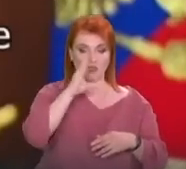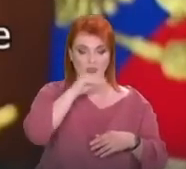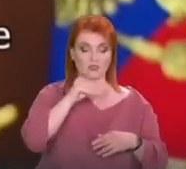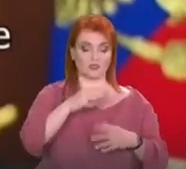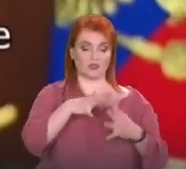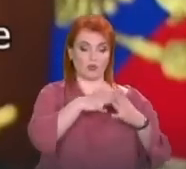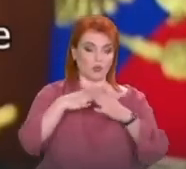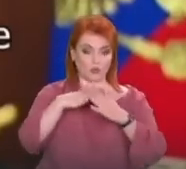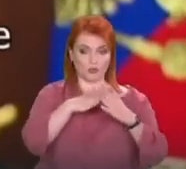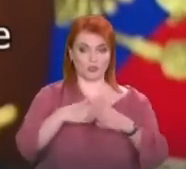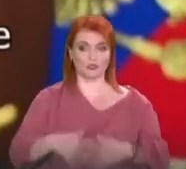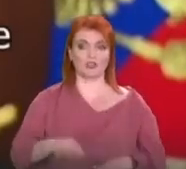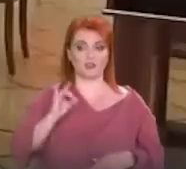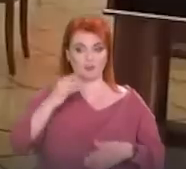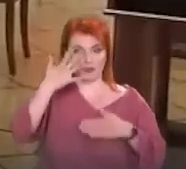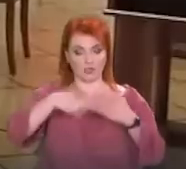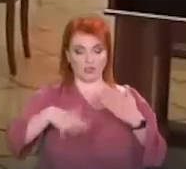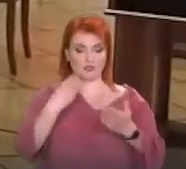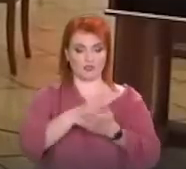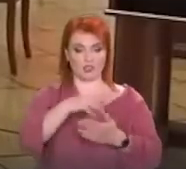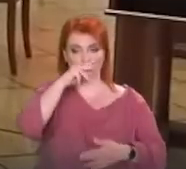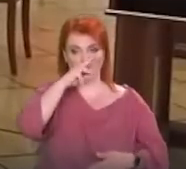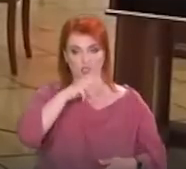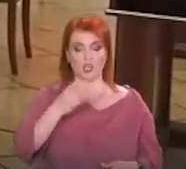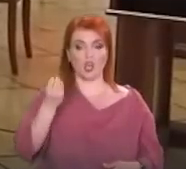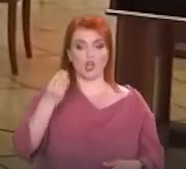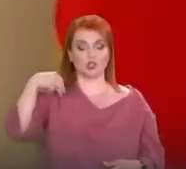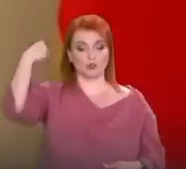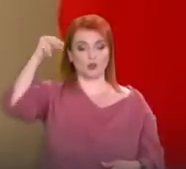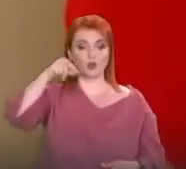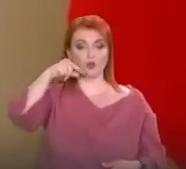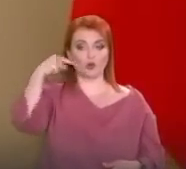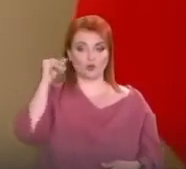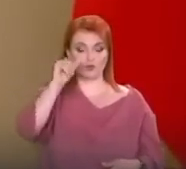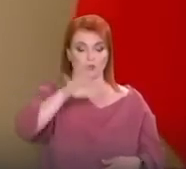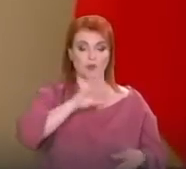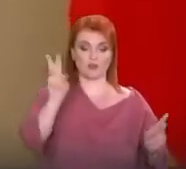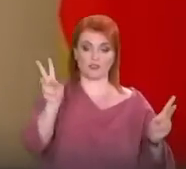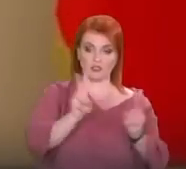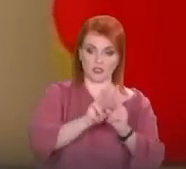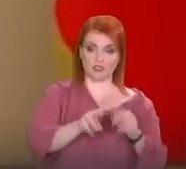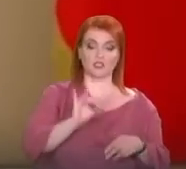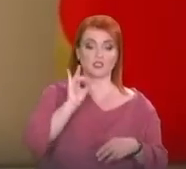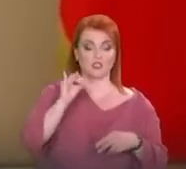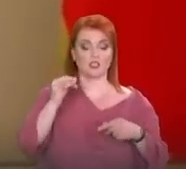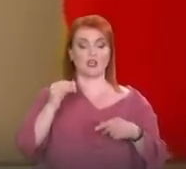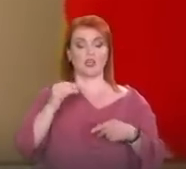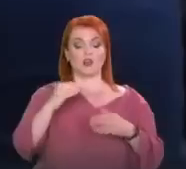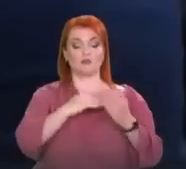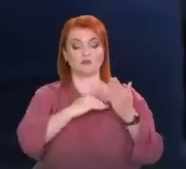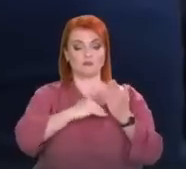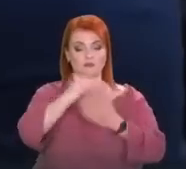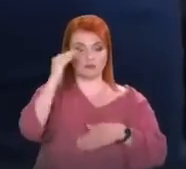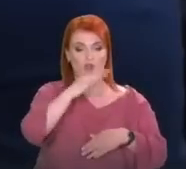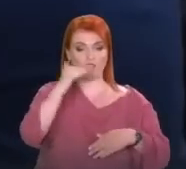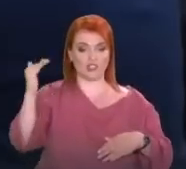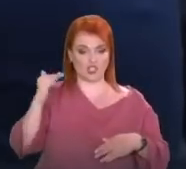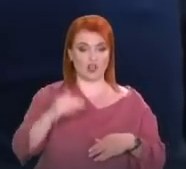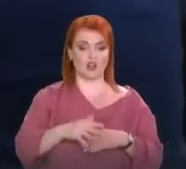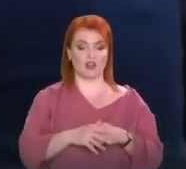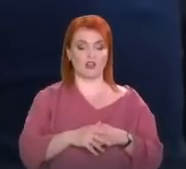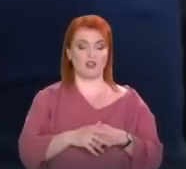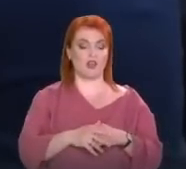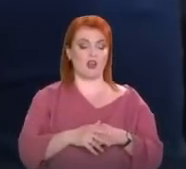осознали свою трагическую ошибку. Totodată, președintele rus a avut o întrevedere și cu liderii structurilor de forță, între care